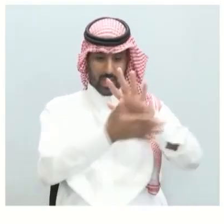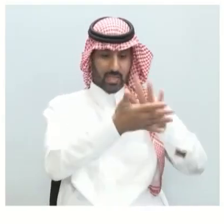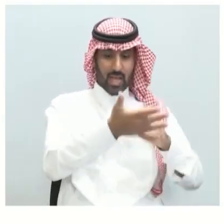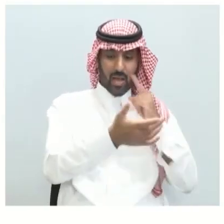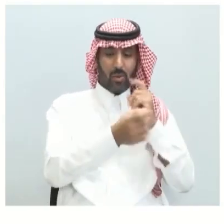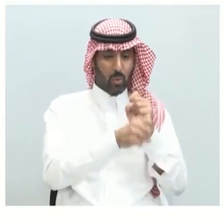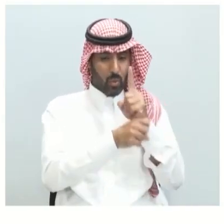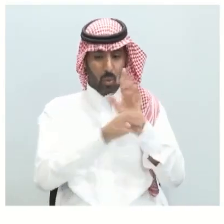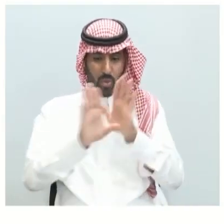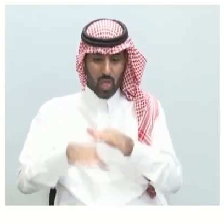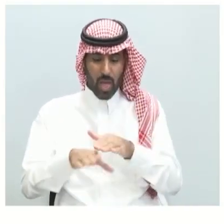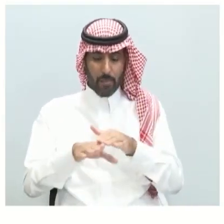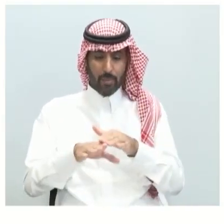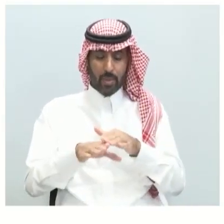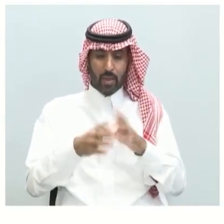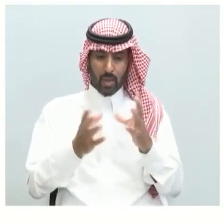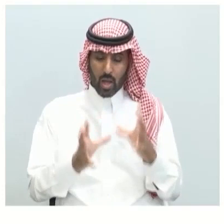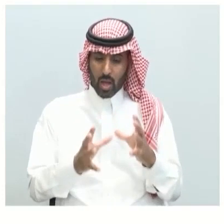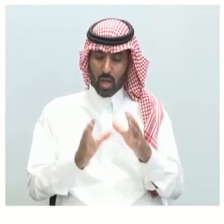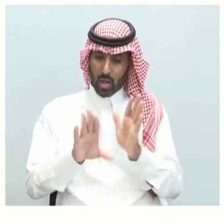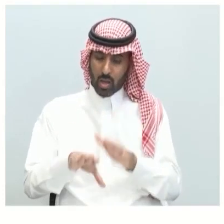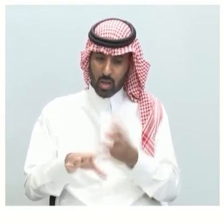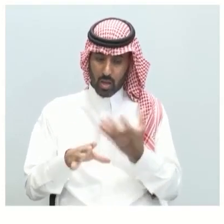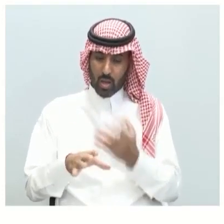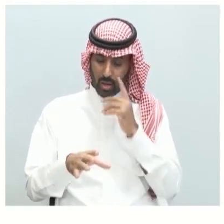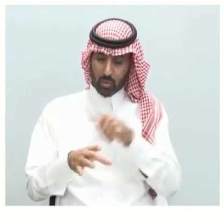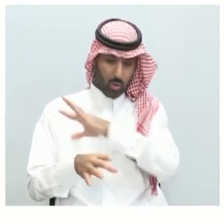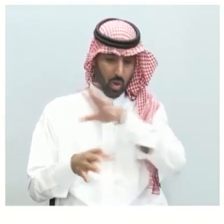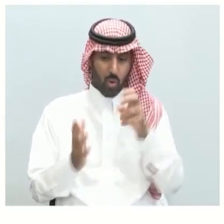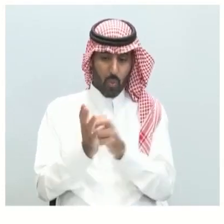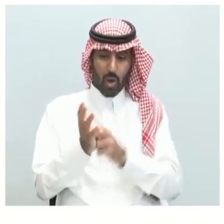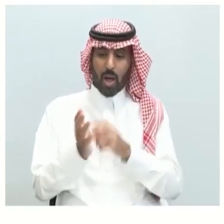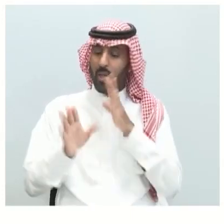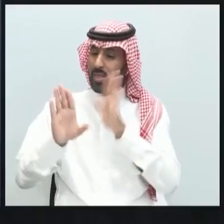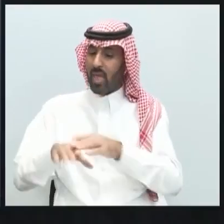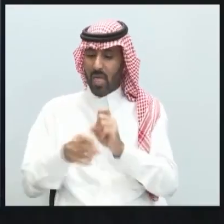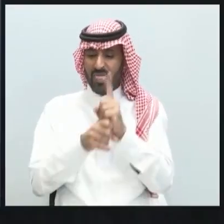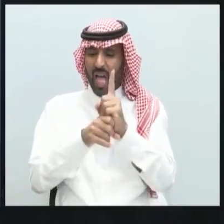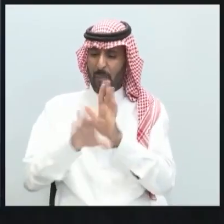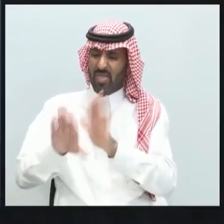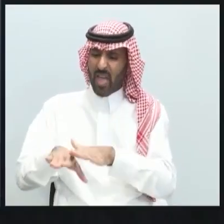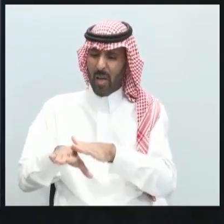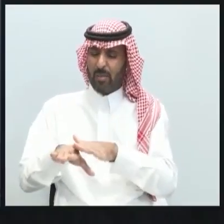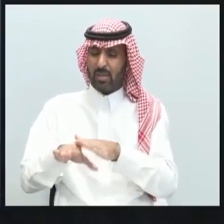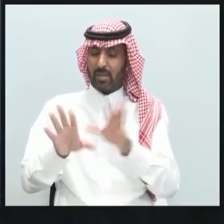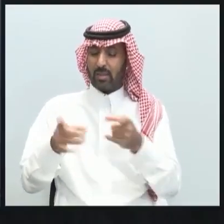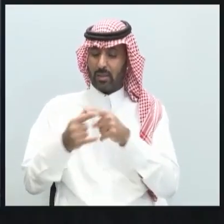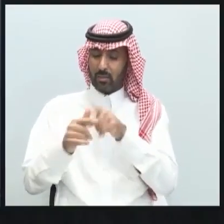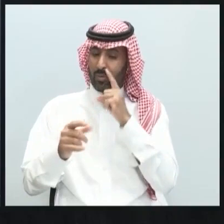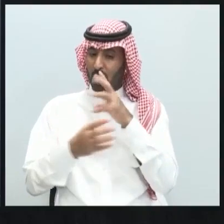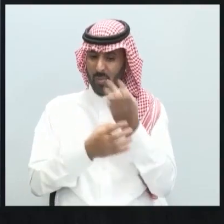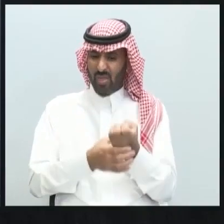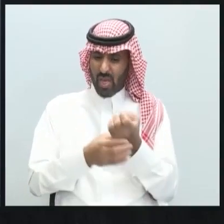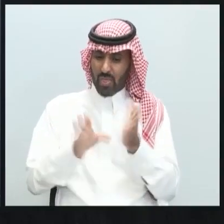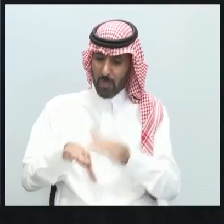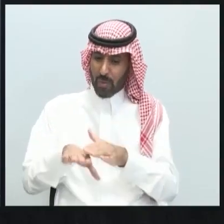كميه الغاز ثابته لاحظ انه حددها في اصلا في كل القوانين كانت لدينا كميه الغاز الثابته ويثبت معها مره الضغط مره